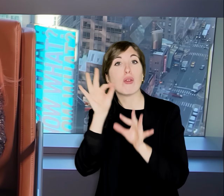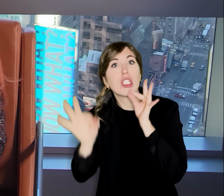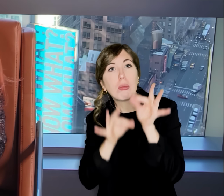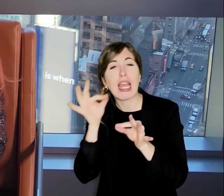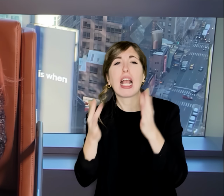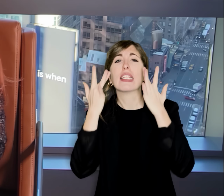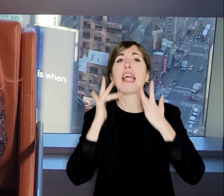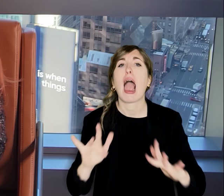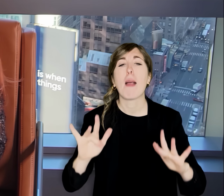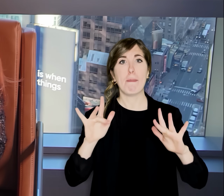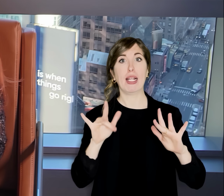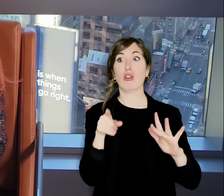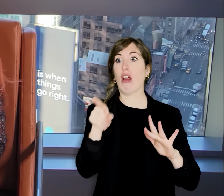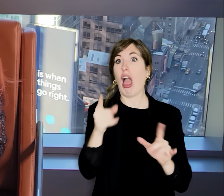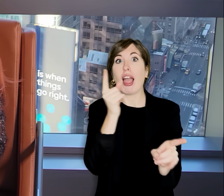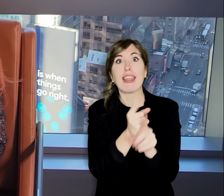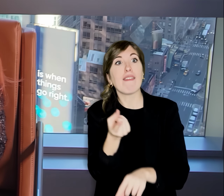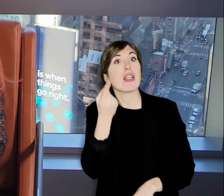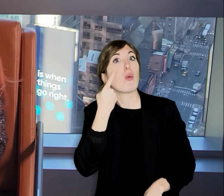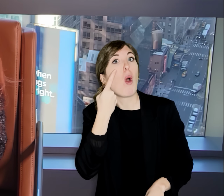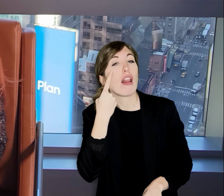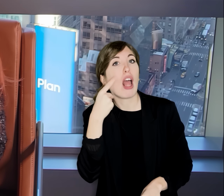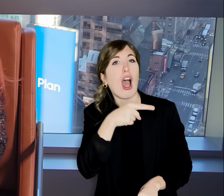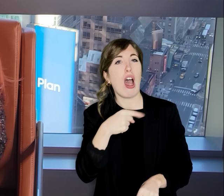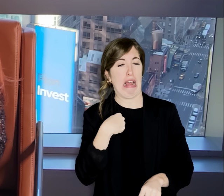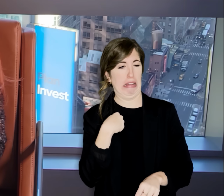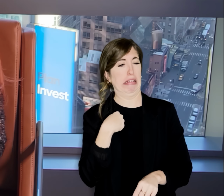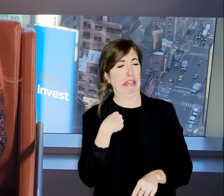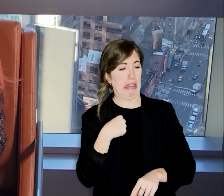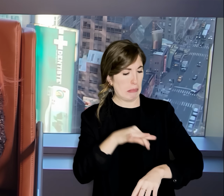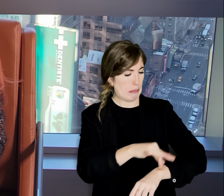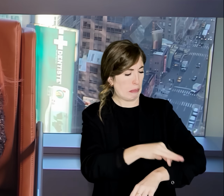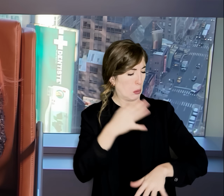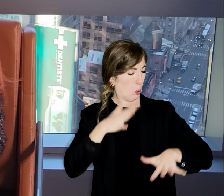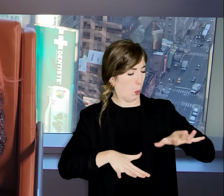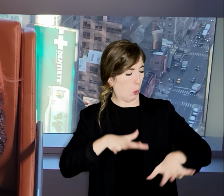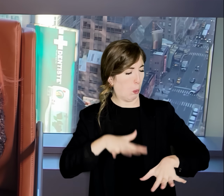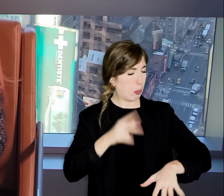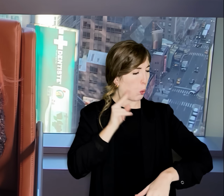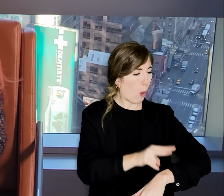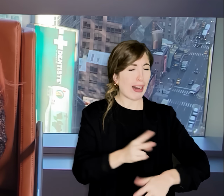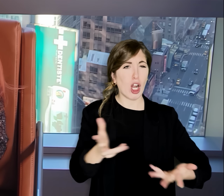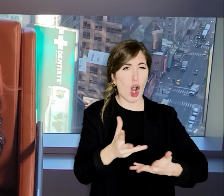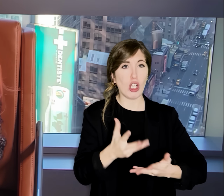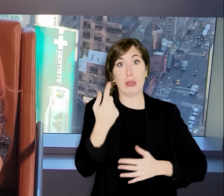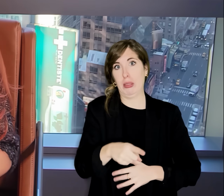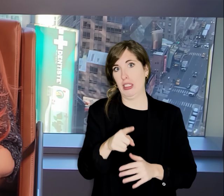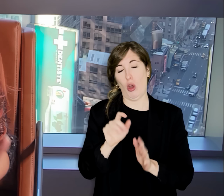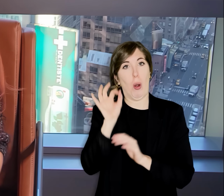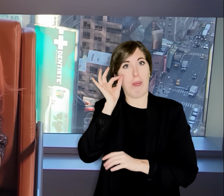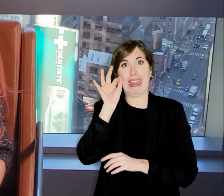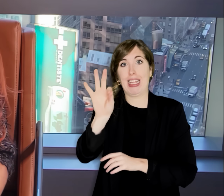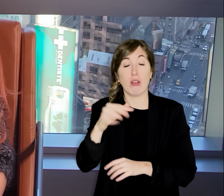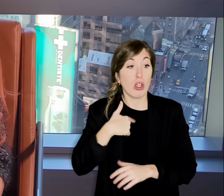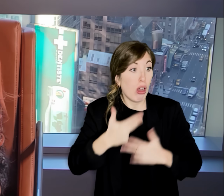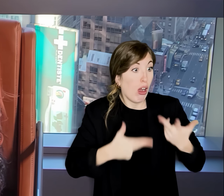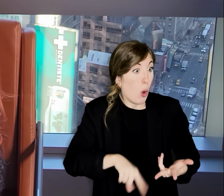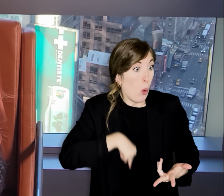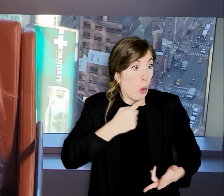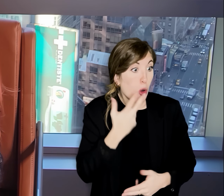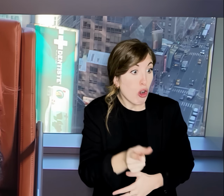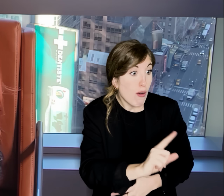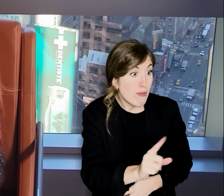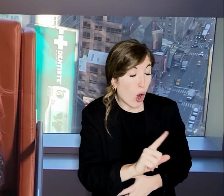le ne formazioni che tu devi guardare con sospetto e dopo entriamo tranquillamente non voglio essere lungo mi interrompo Franceso quando no no no e vada